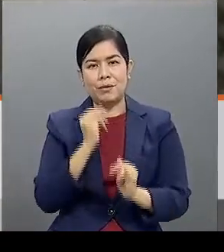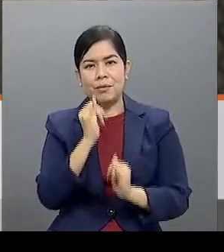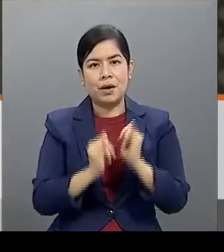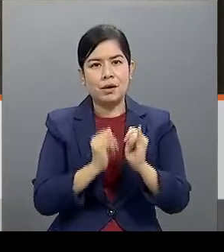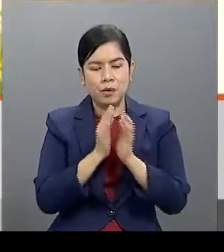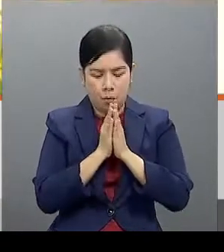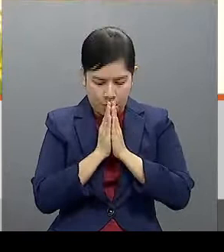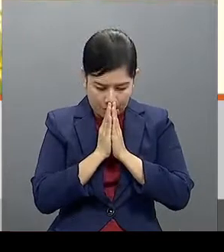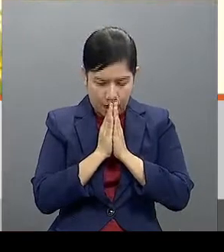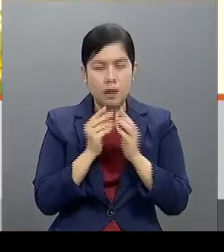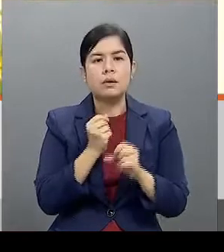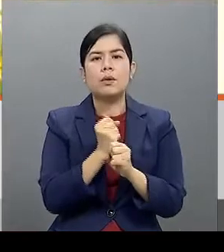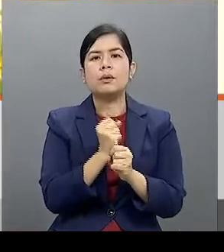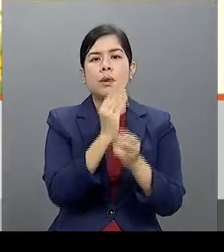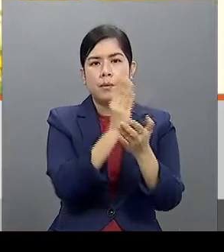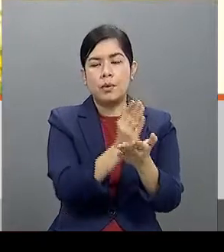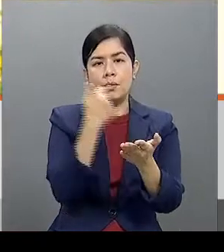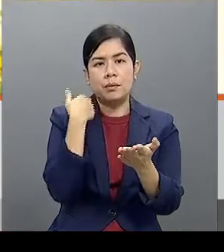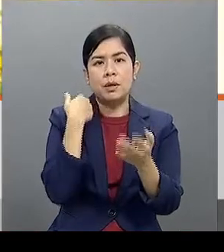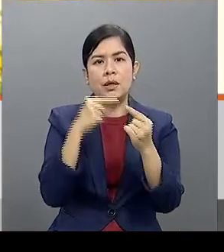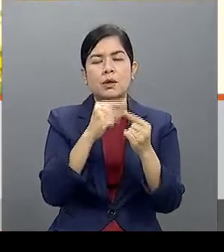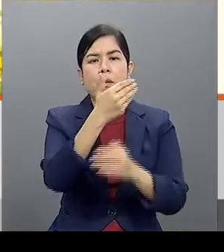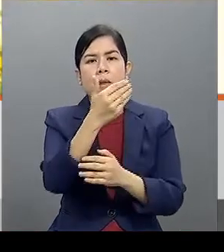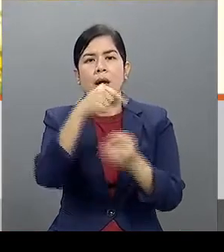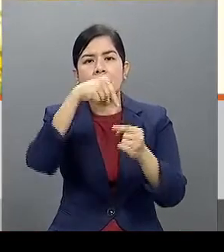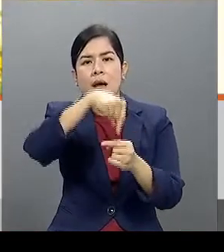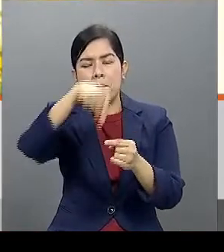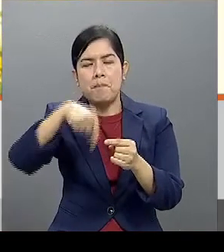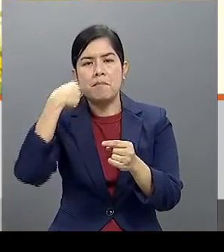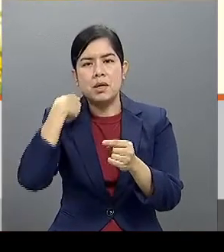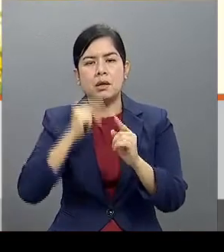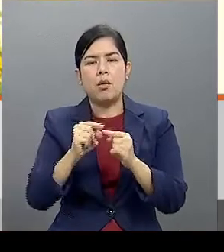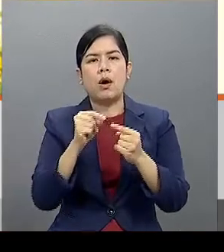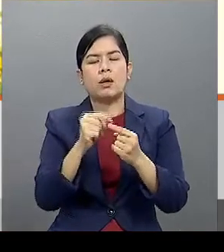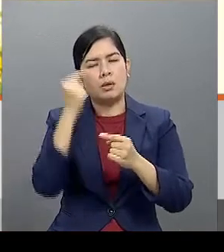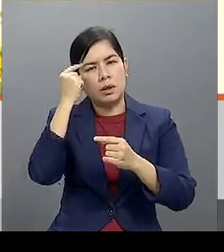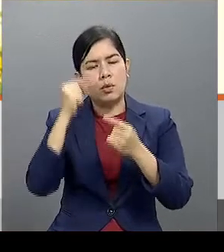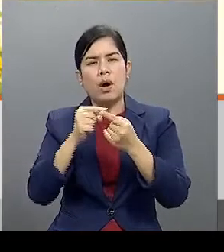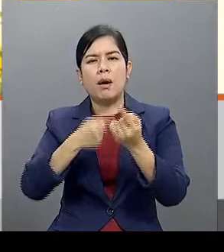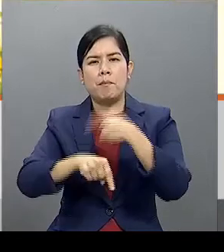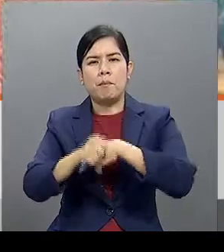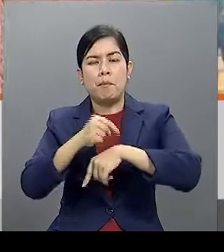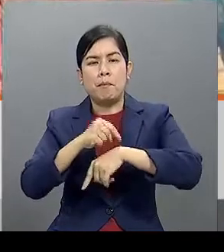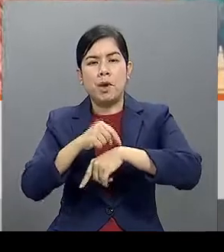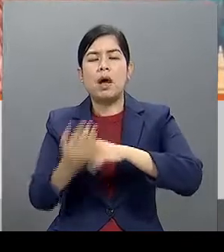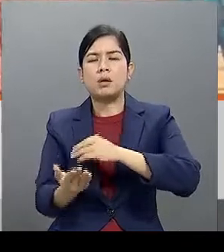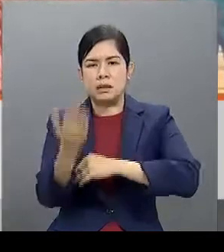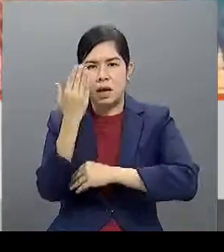ตุงถวายเจดีย์ไซน์แต่ก็เลือกมาช่วงเช้าๆนะครับเพื่อที่จะเลี่ยงคนที่จะมาเยอะในช่วงส